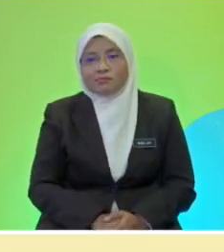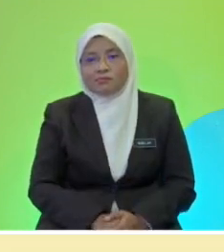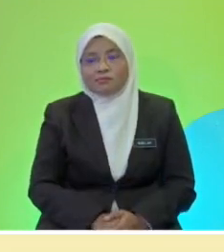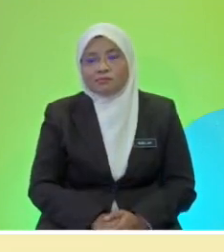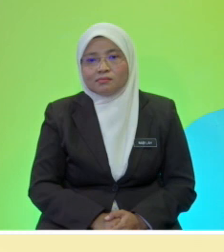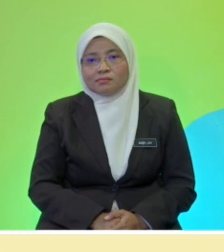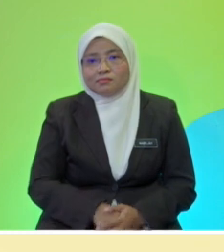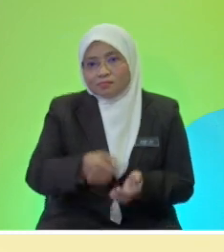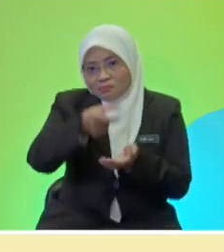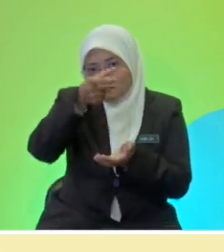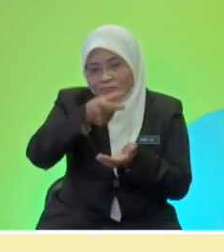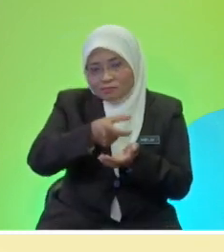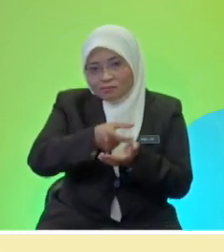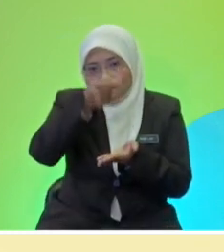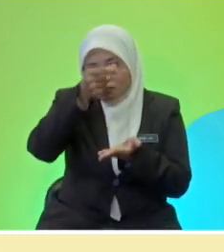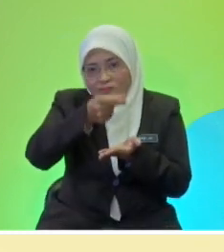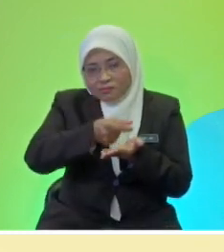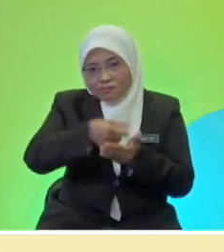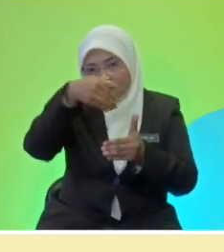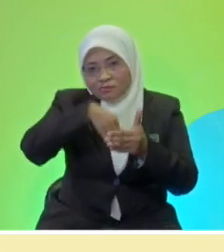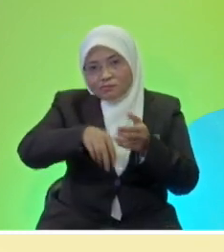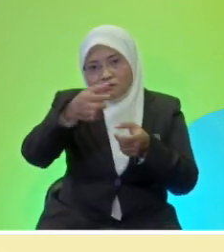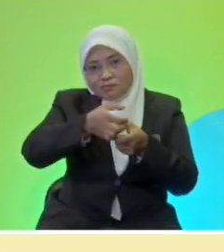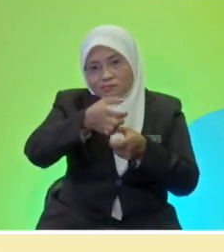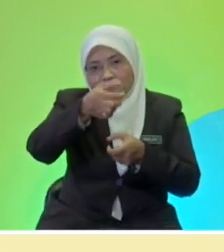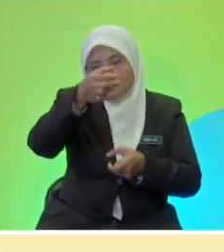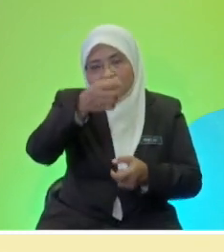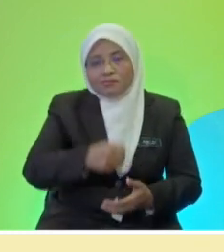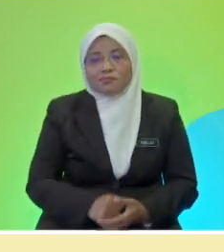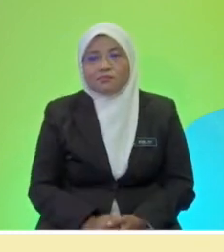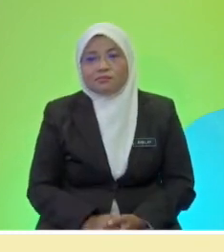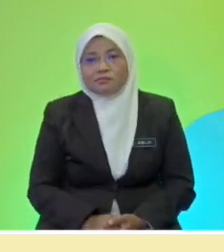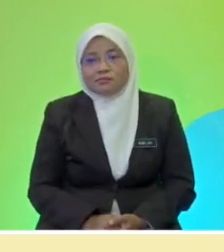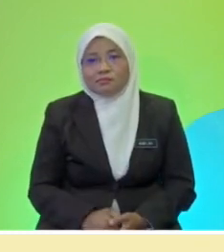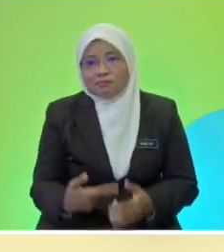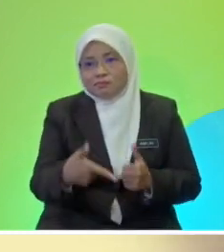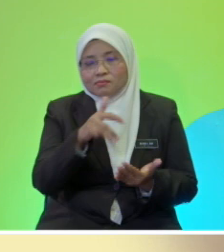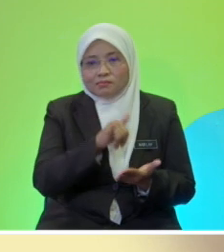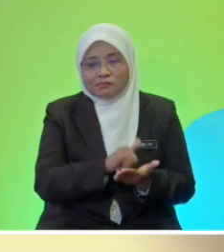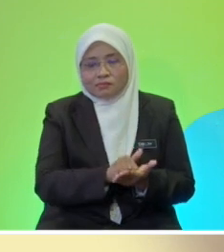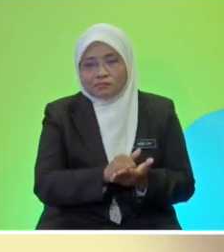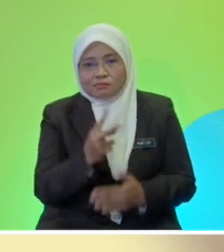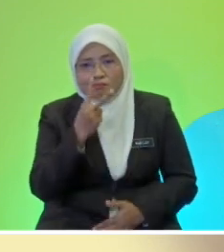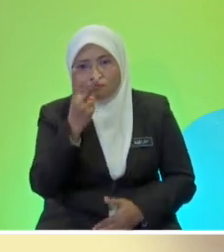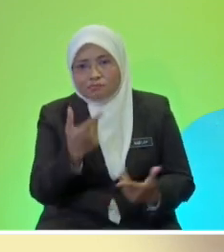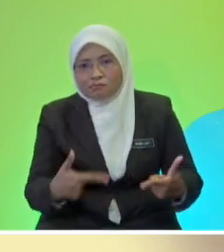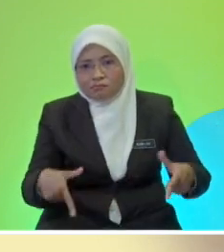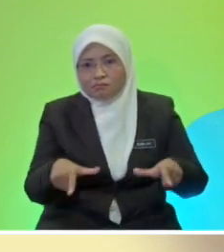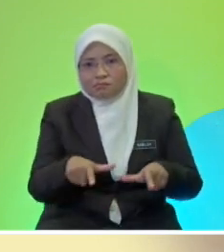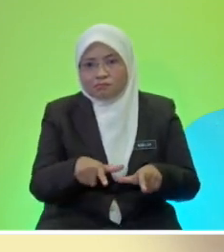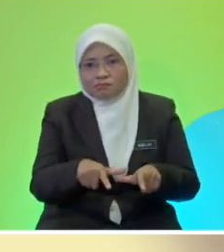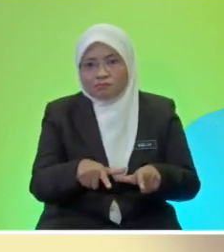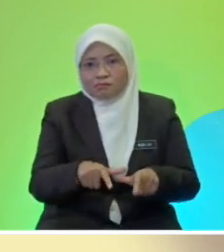tabung uji diemparkan oke oke seterusnya kita nampak apabila berlakunya pengeparan tadi